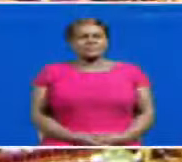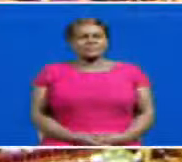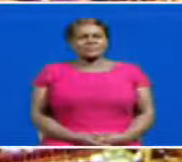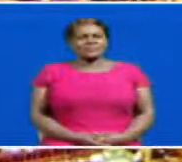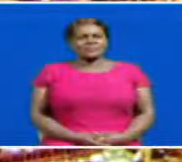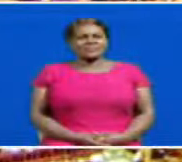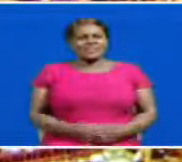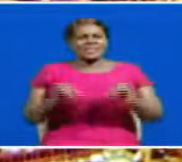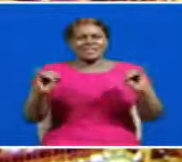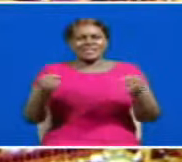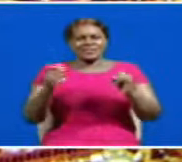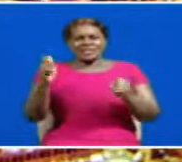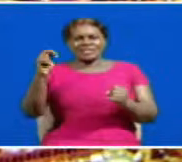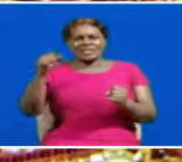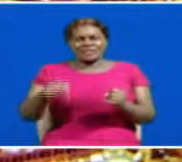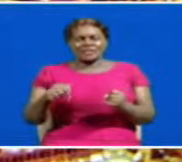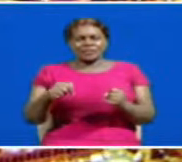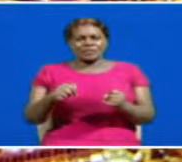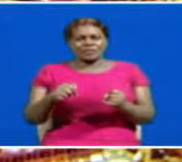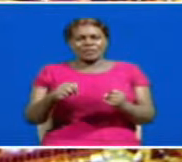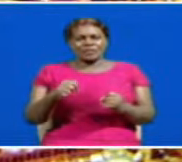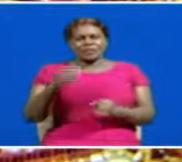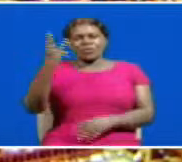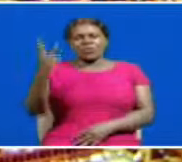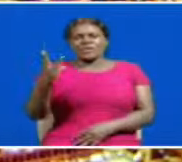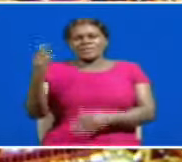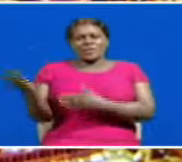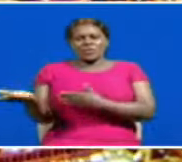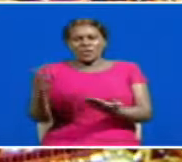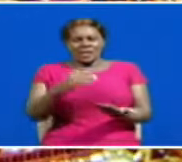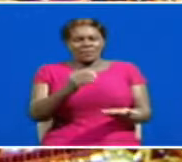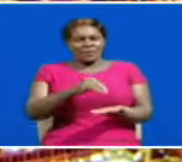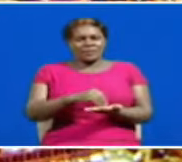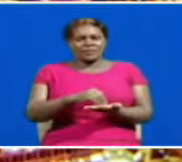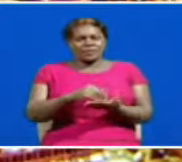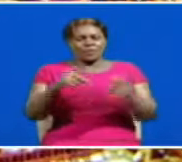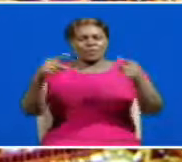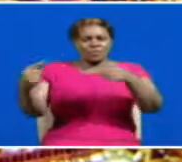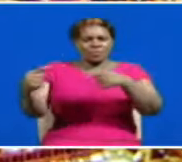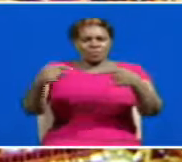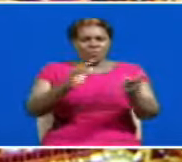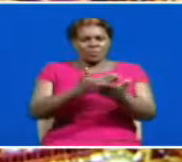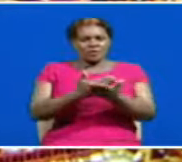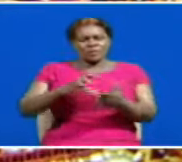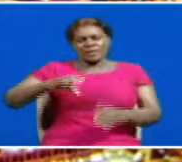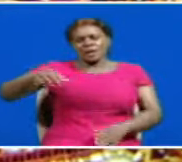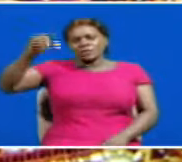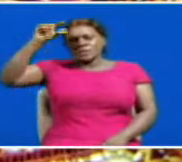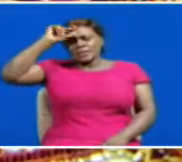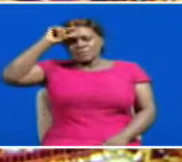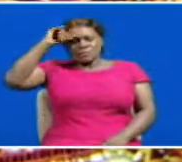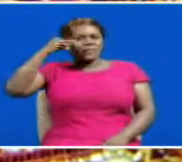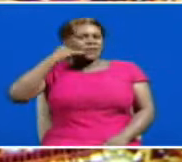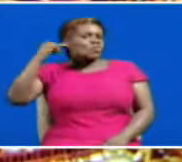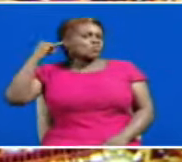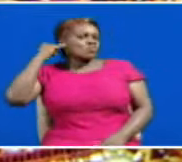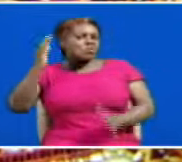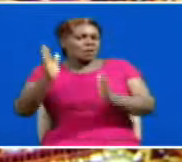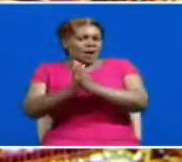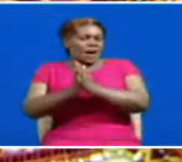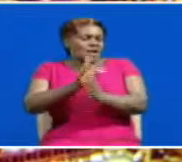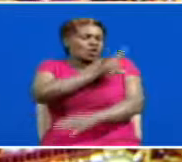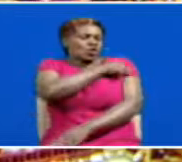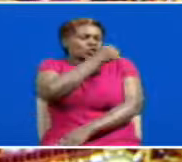Na munatazama taarifa za KTN leo Jumatano, karibu tena. Mvutano kati ya serikali ya kaunti ya Nakuru na